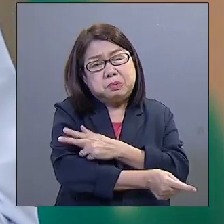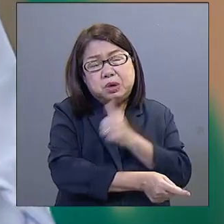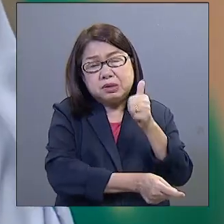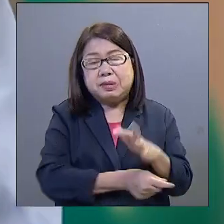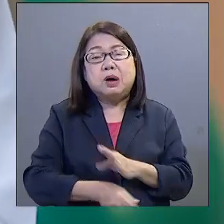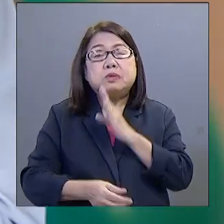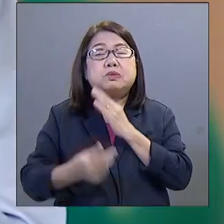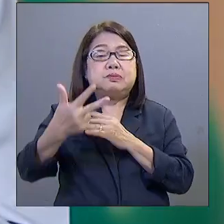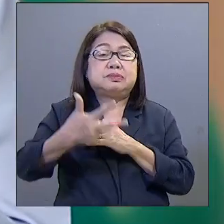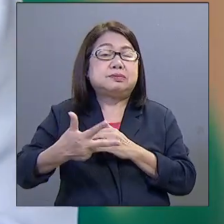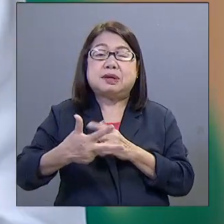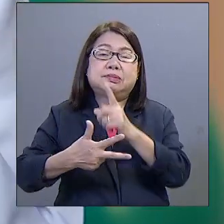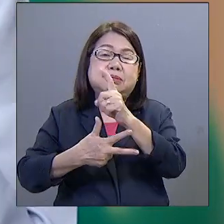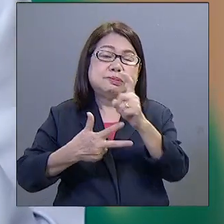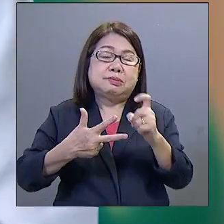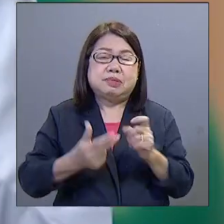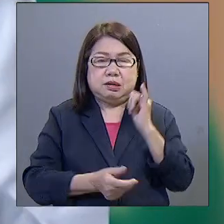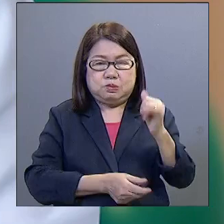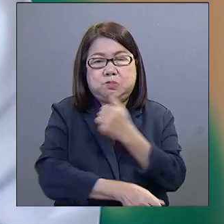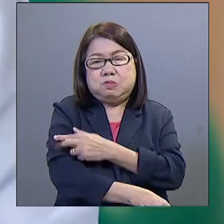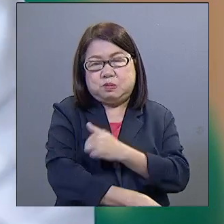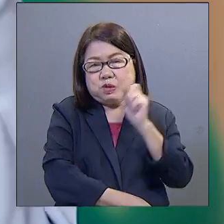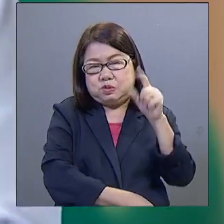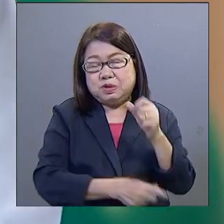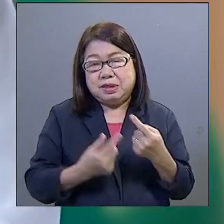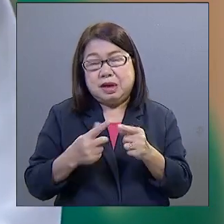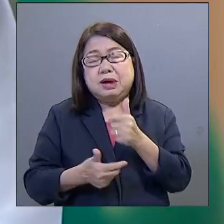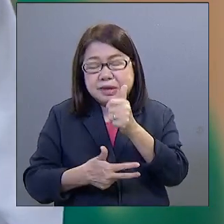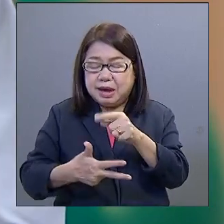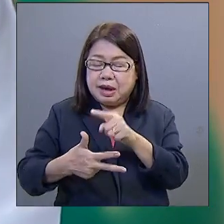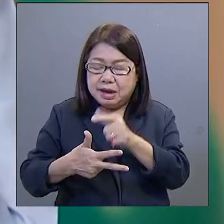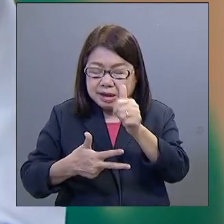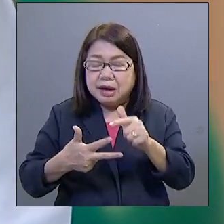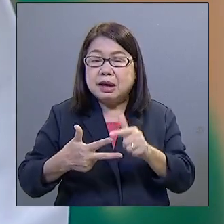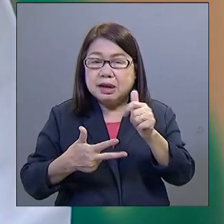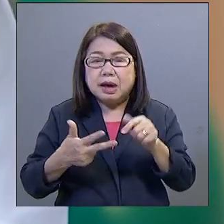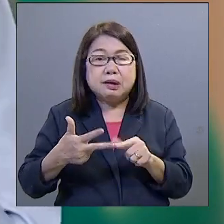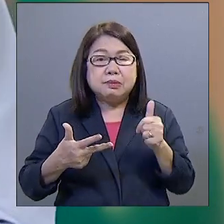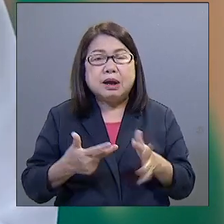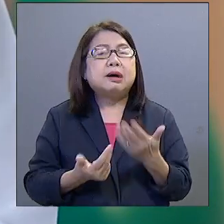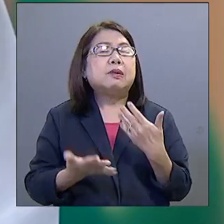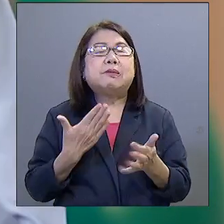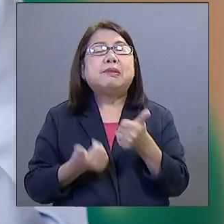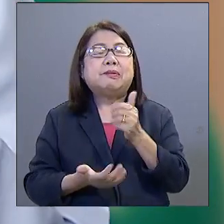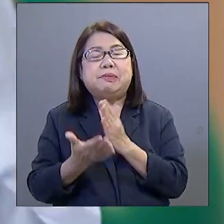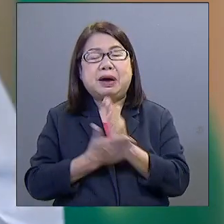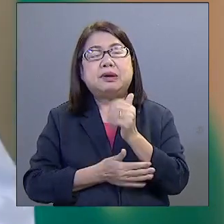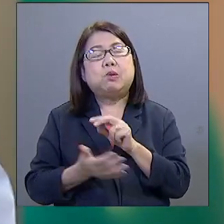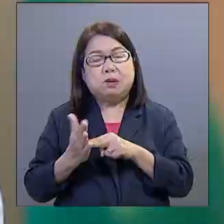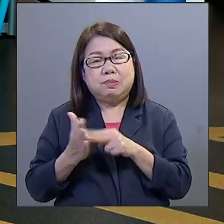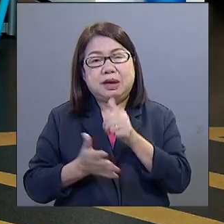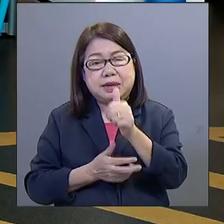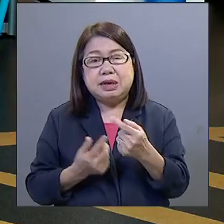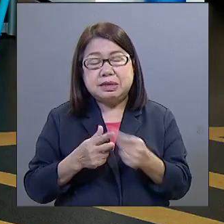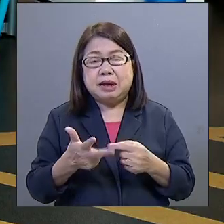ยทั้ง3ท่าเนี่ยควรจะรีบมาพบเลยแต่ถ้าเกิดว่าทำได้อย่างน้อยสัก2ท่าเนี่ยค่ะถือว่าโอเคถือว่าดีเนาะหรือว่าทำ